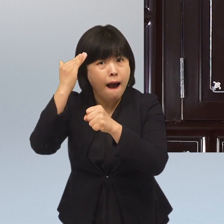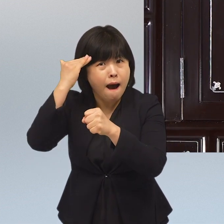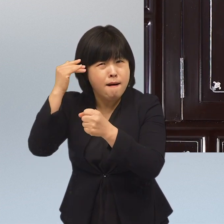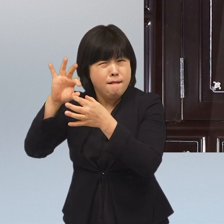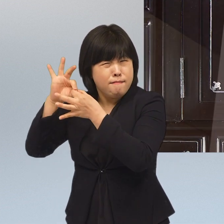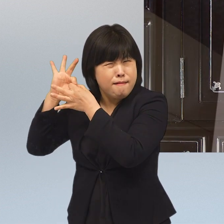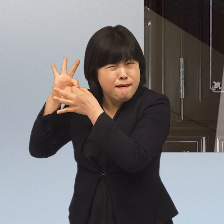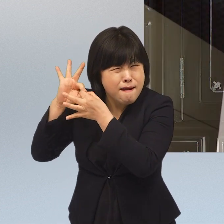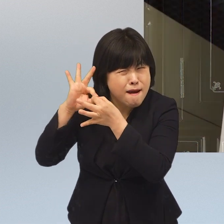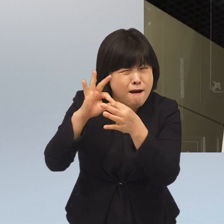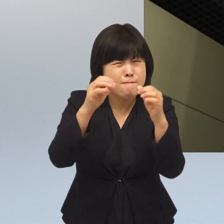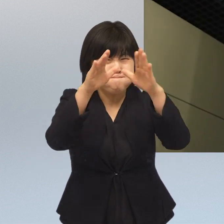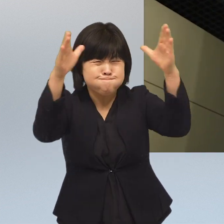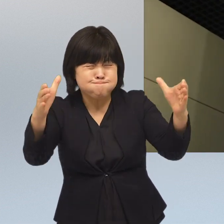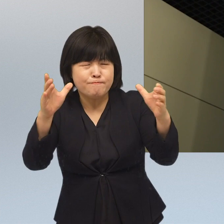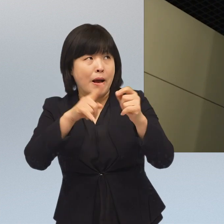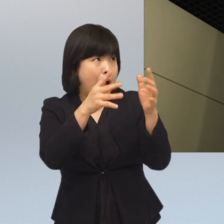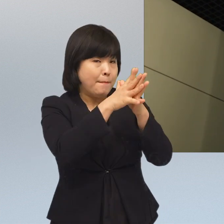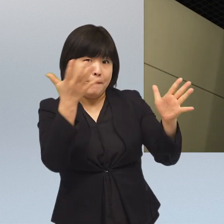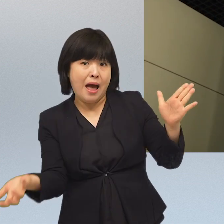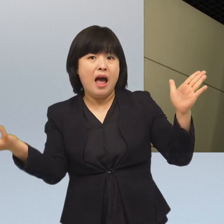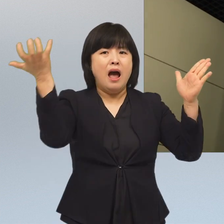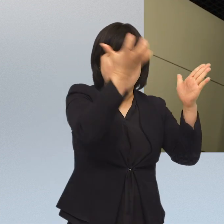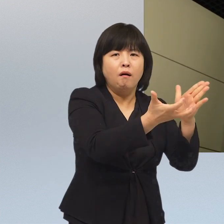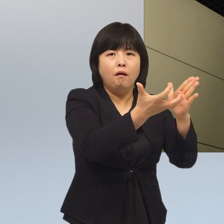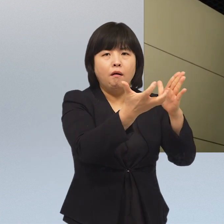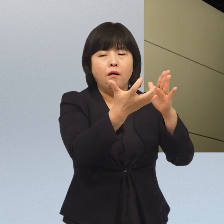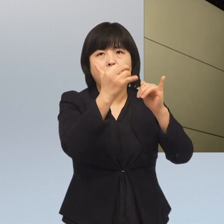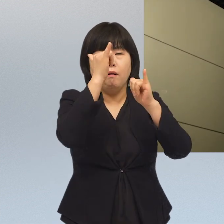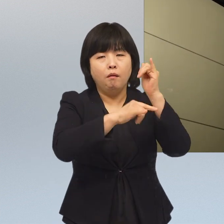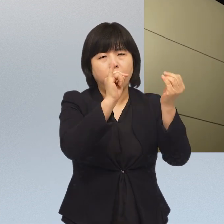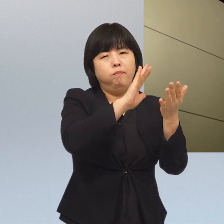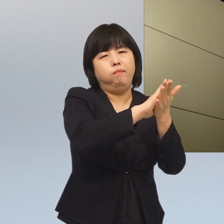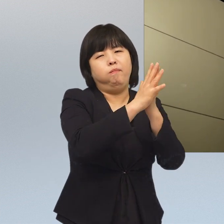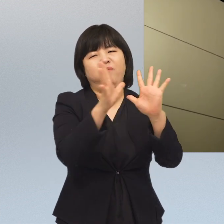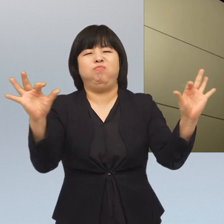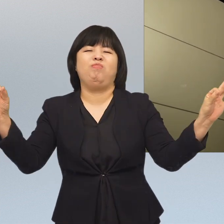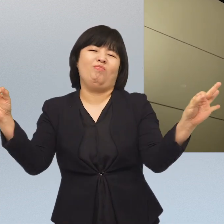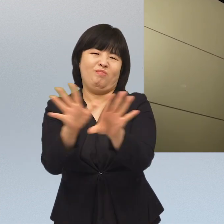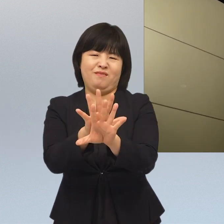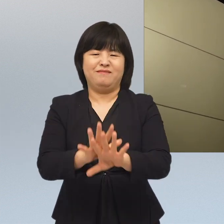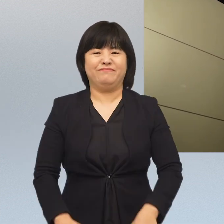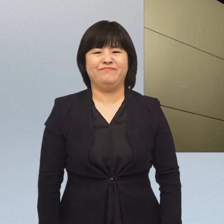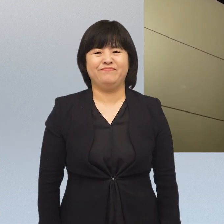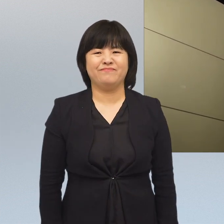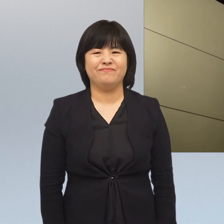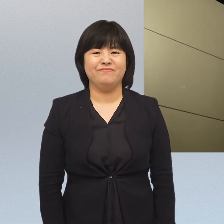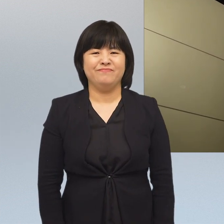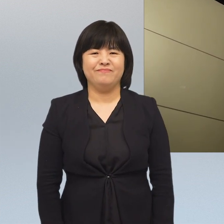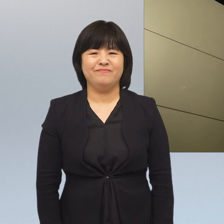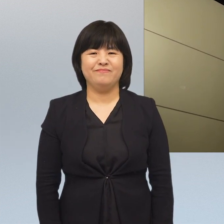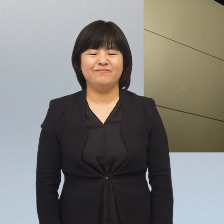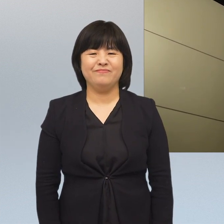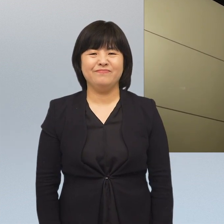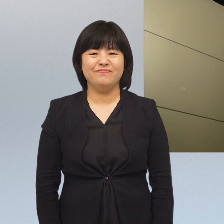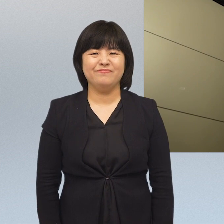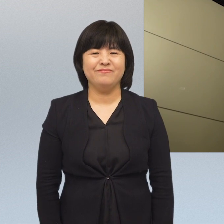근현대 시대 안방을 지켜오다 거주 공간이 아파트로 바뀌면서 점차 역사 속으로 사라져갔다.